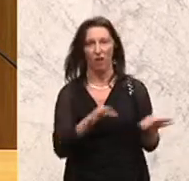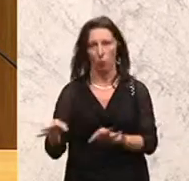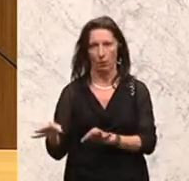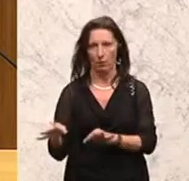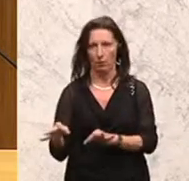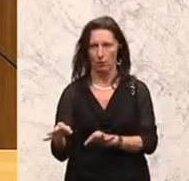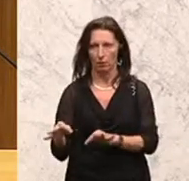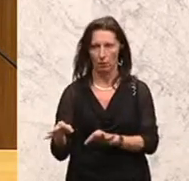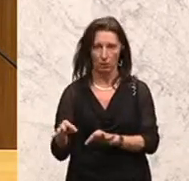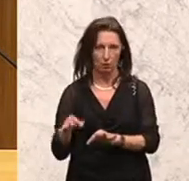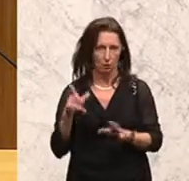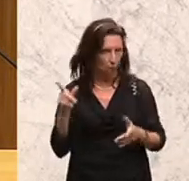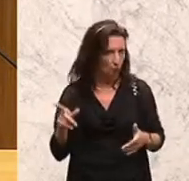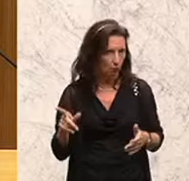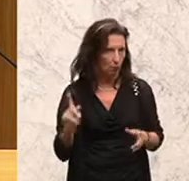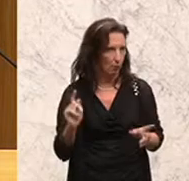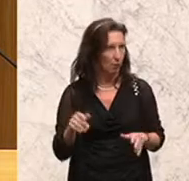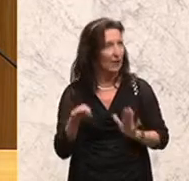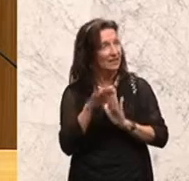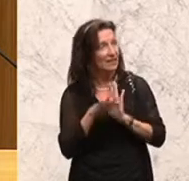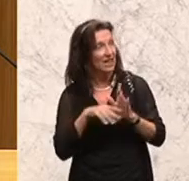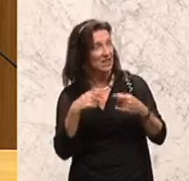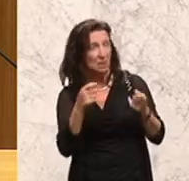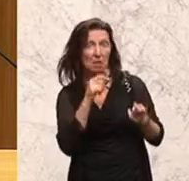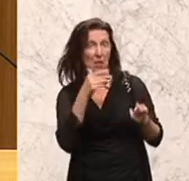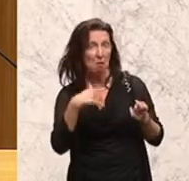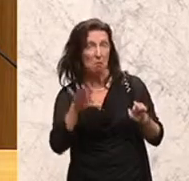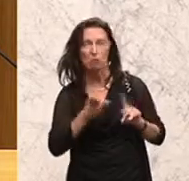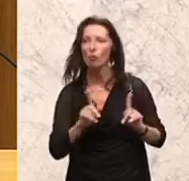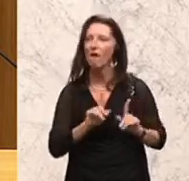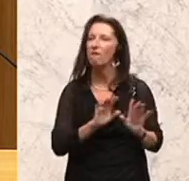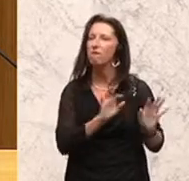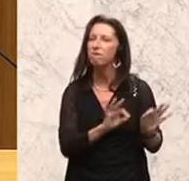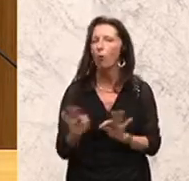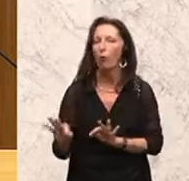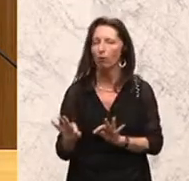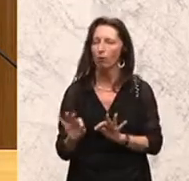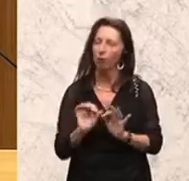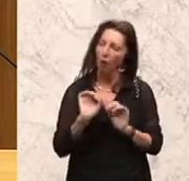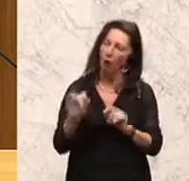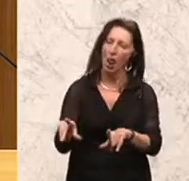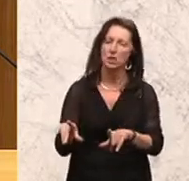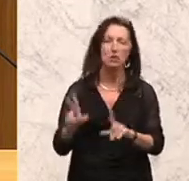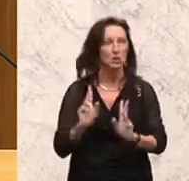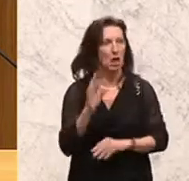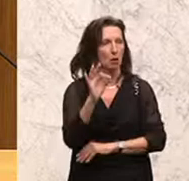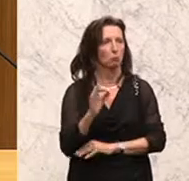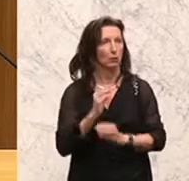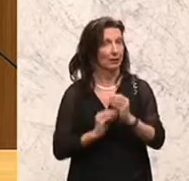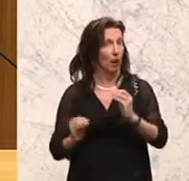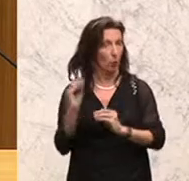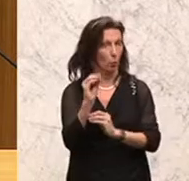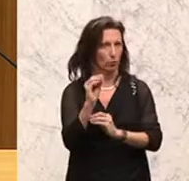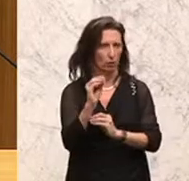Parlament. Kein Gesetzgeber sieht es mehr. Es wird eine Verordnung erlassen, dass diese Prozentzahlen angehoben werden. Und wenn wir